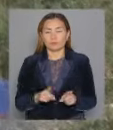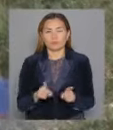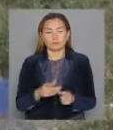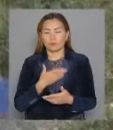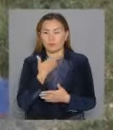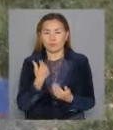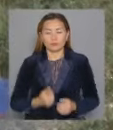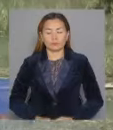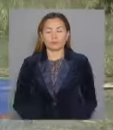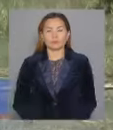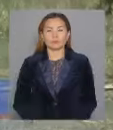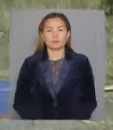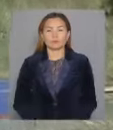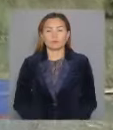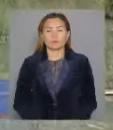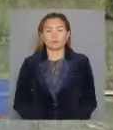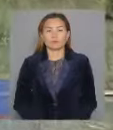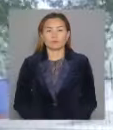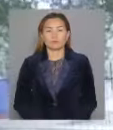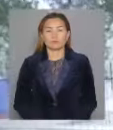негіз жоқ.